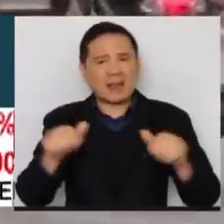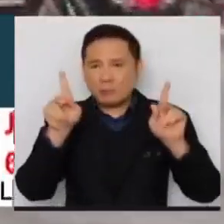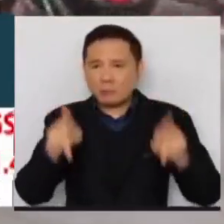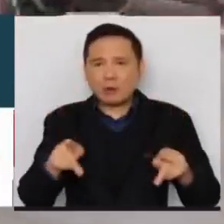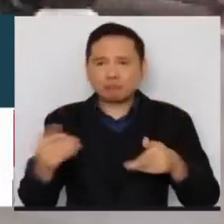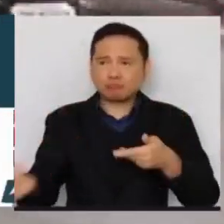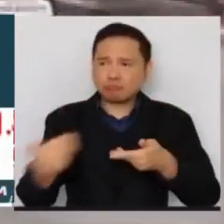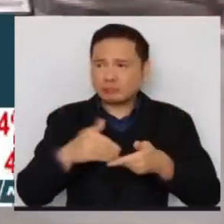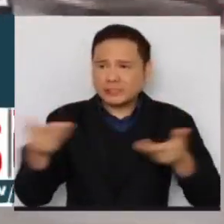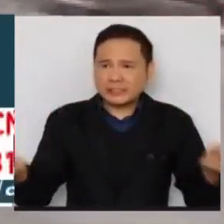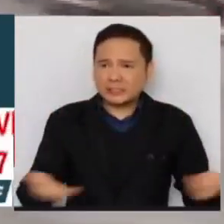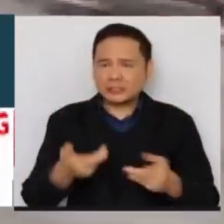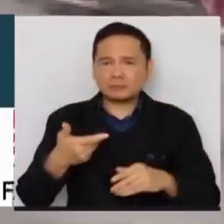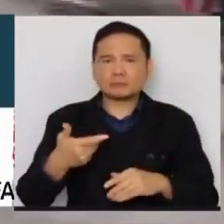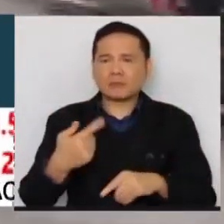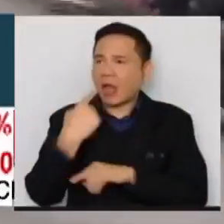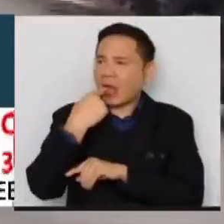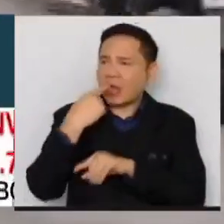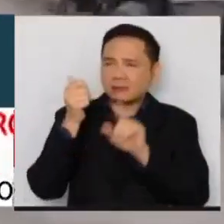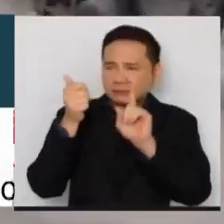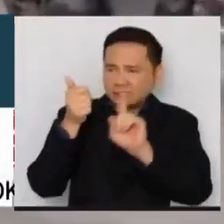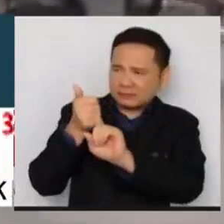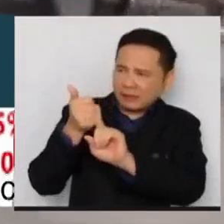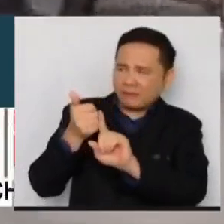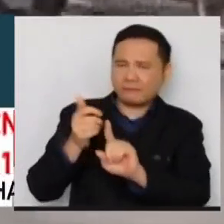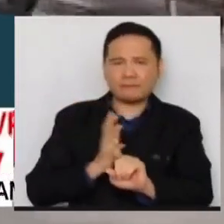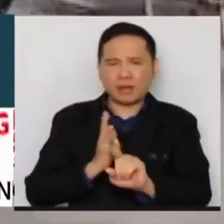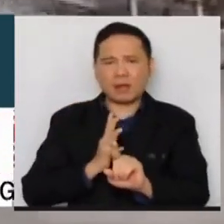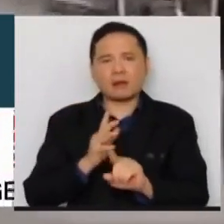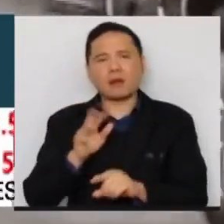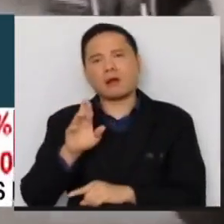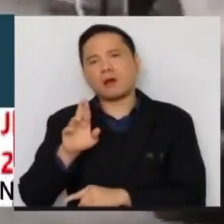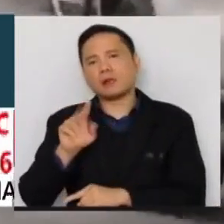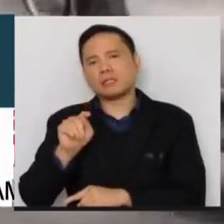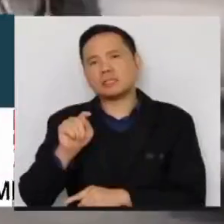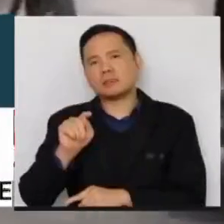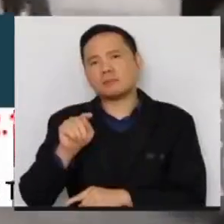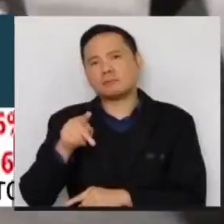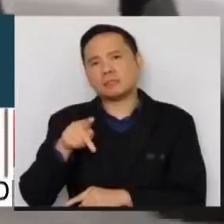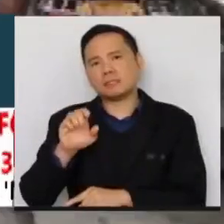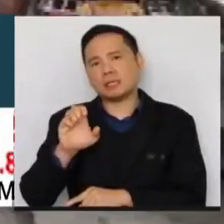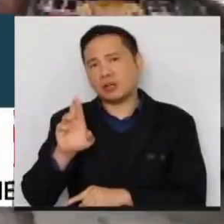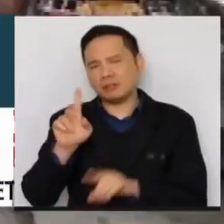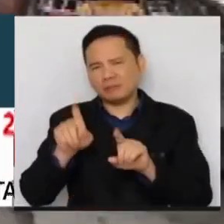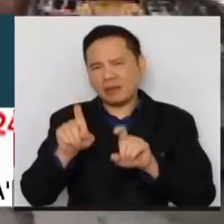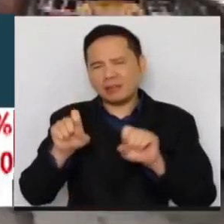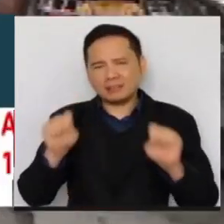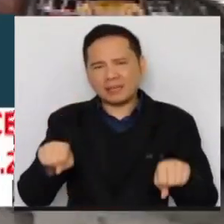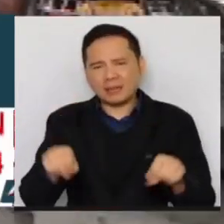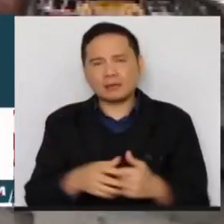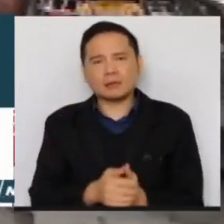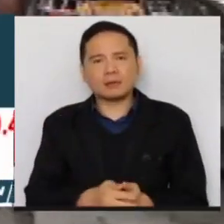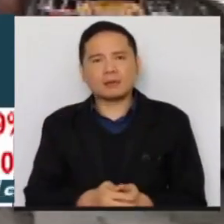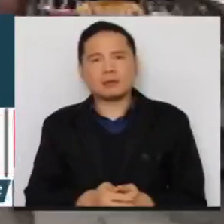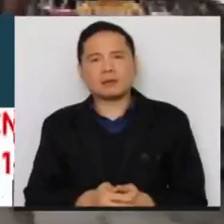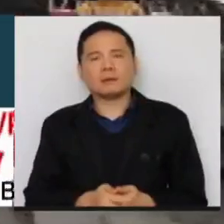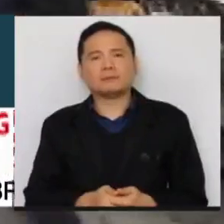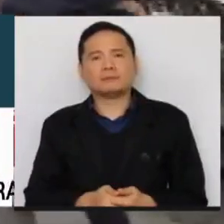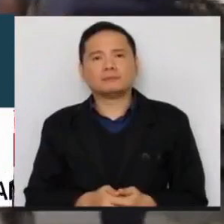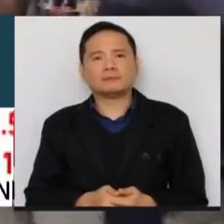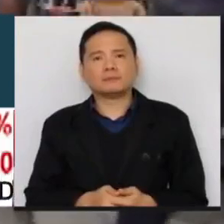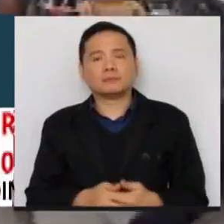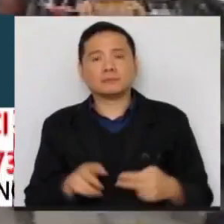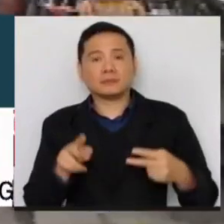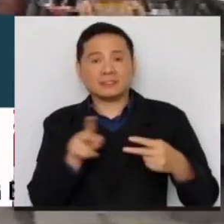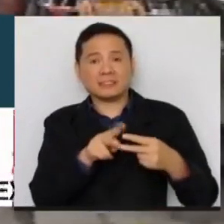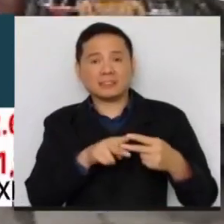mo, pwede ka magpa-RT-PCR. So nakikita natin, dalawang nakikita natin, hindi lang absolute numbers, it's